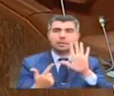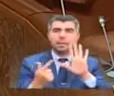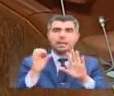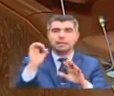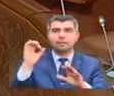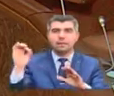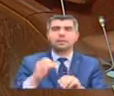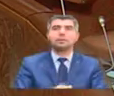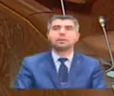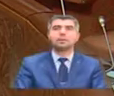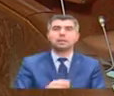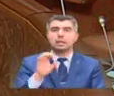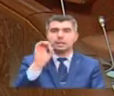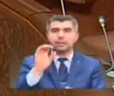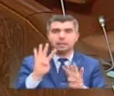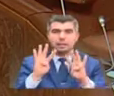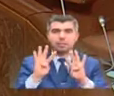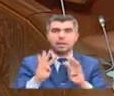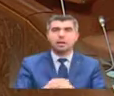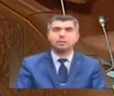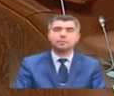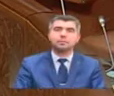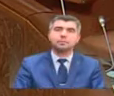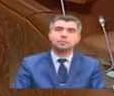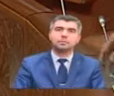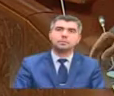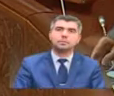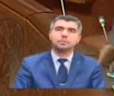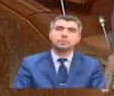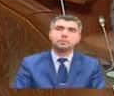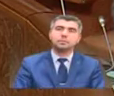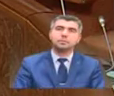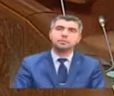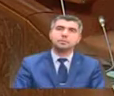0537 68 73 00، اولا 08، راه الجواب ديالكم نتوما.